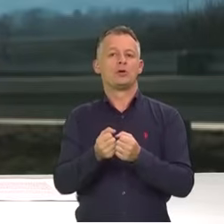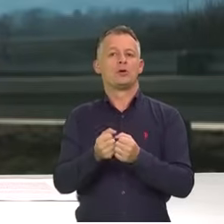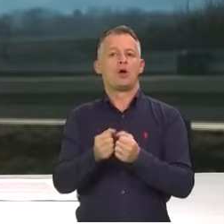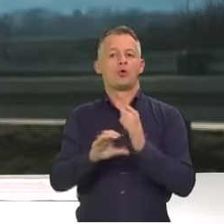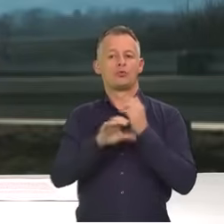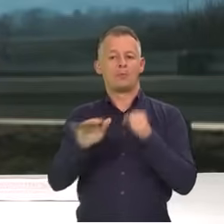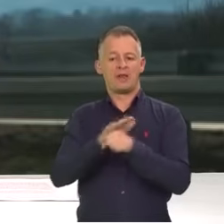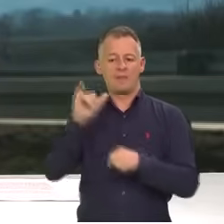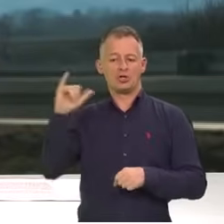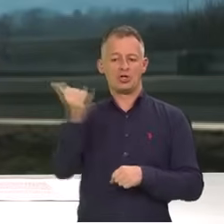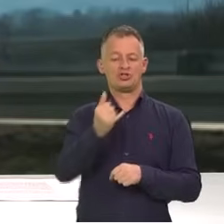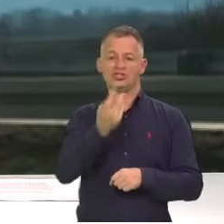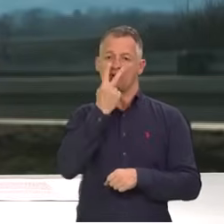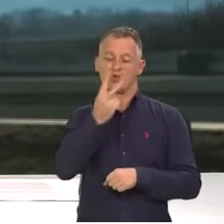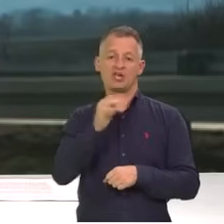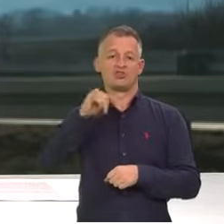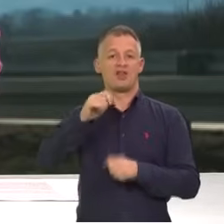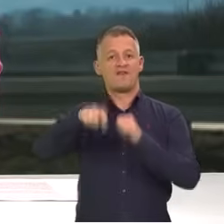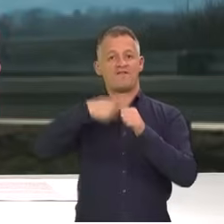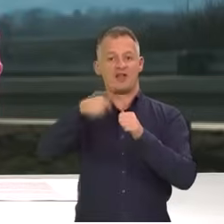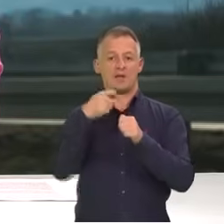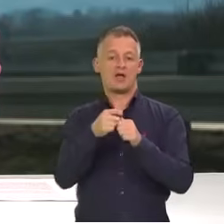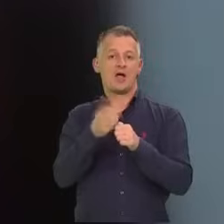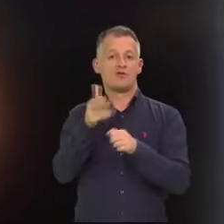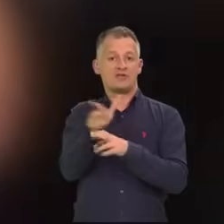pe telefon. A fost filmat de călători în plină acțiune.